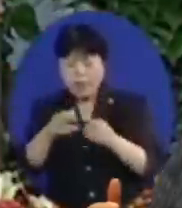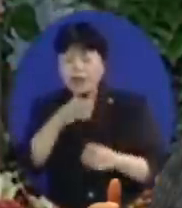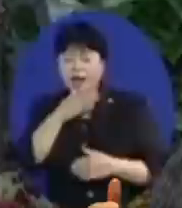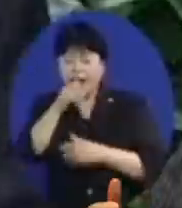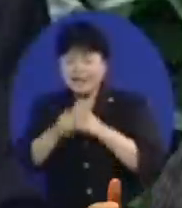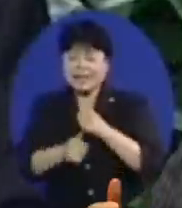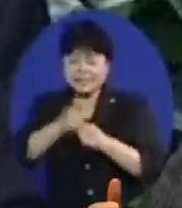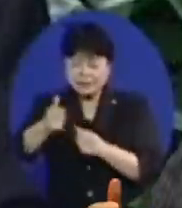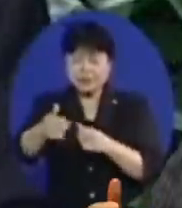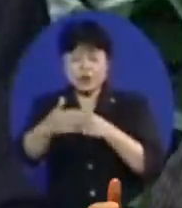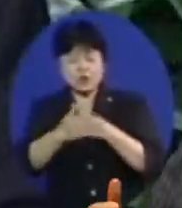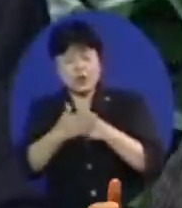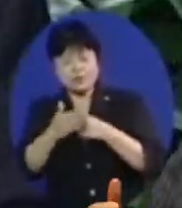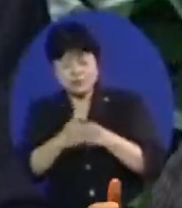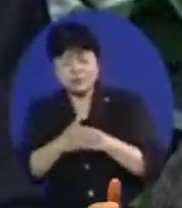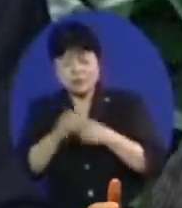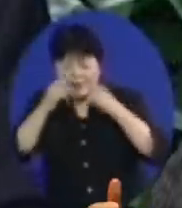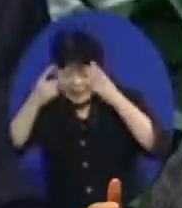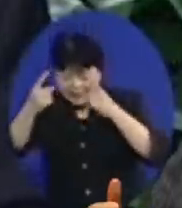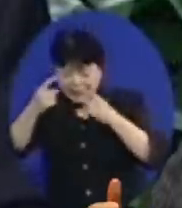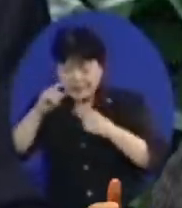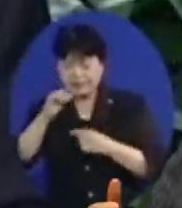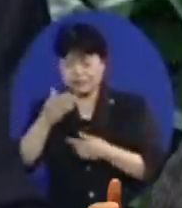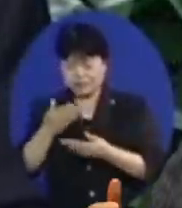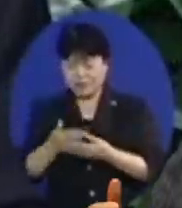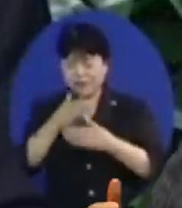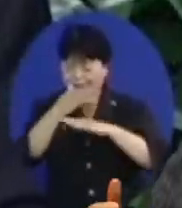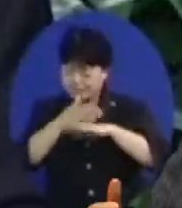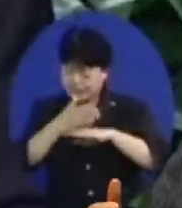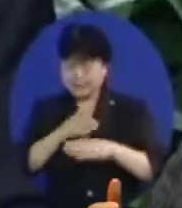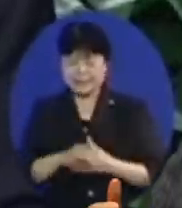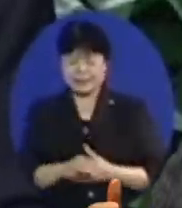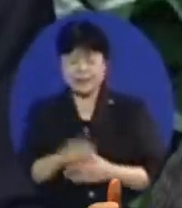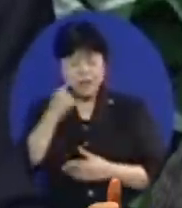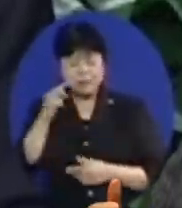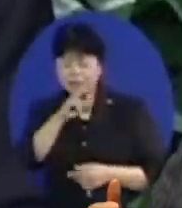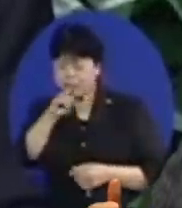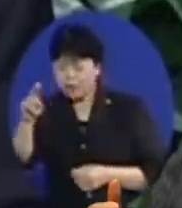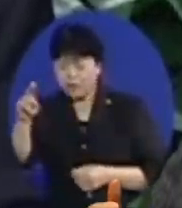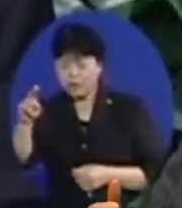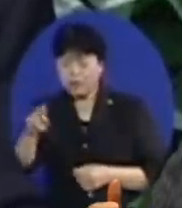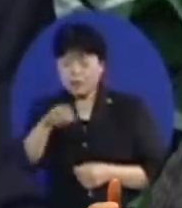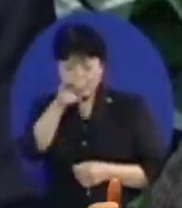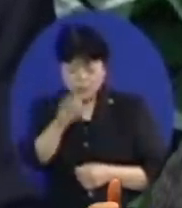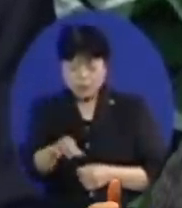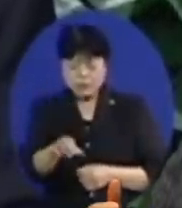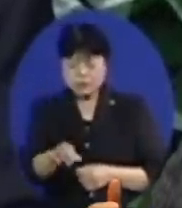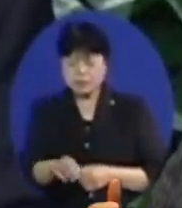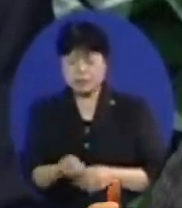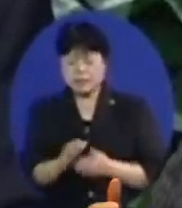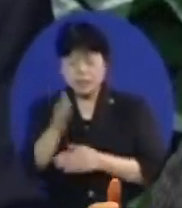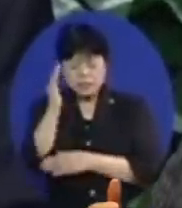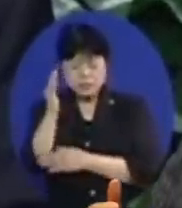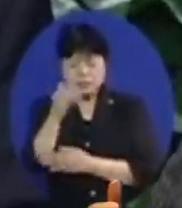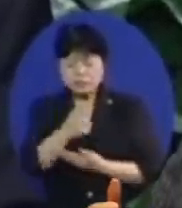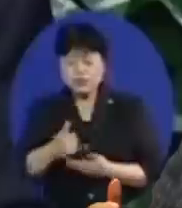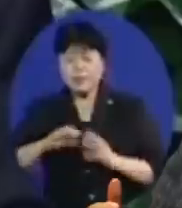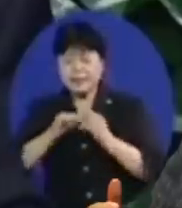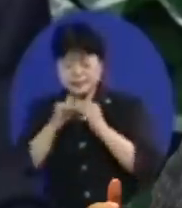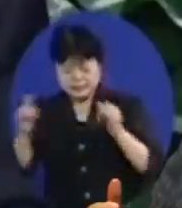하나님이 우리를 도와주시거나 우리가 깨닫게 되어 주심을 감사합니다. 아버지여, 이곳에 설교를 들은 주의